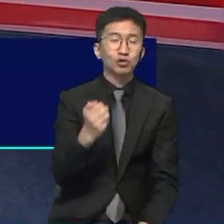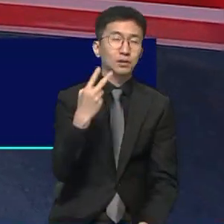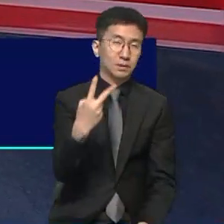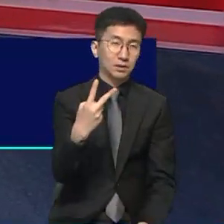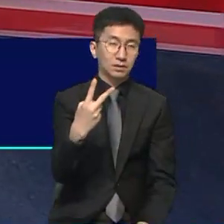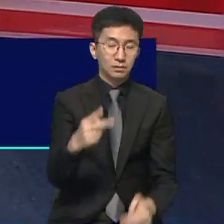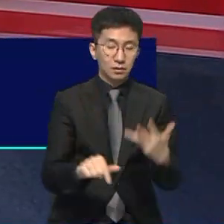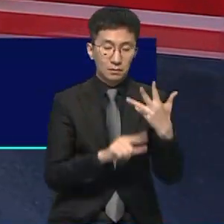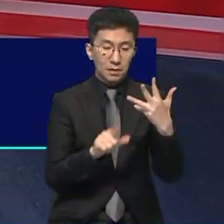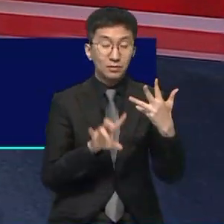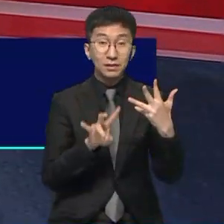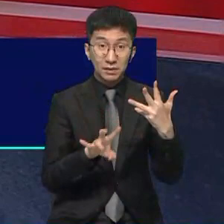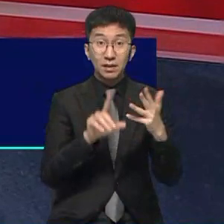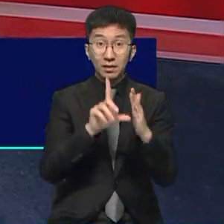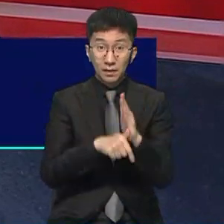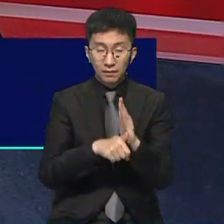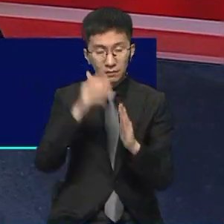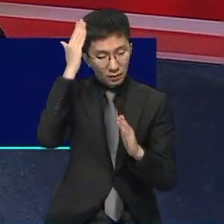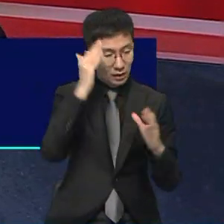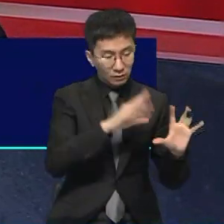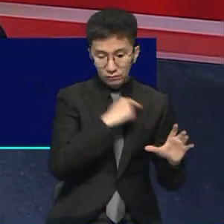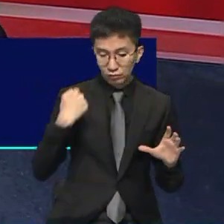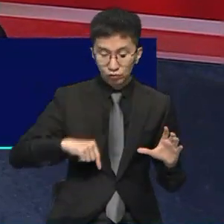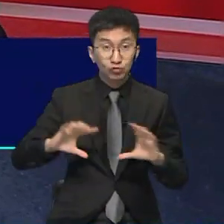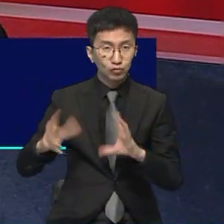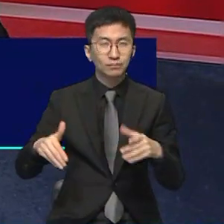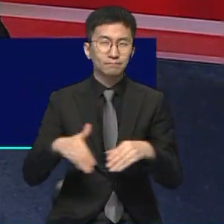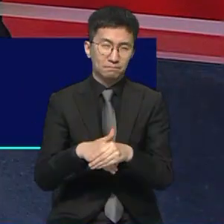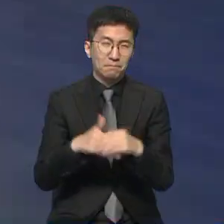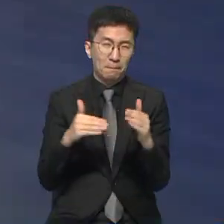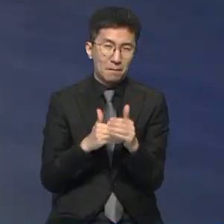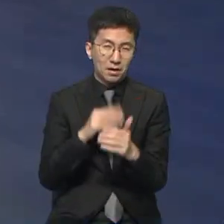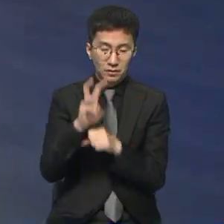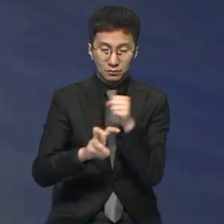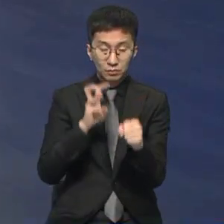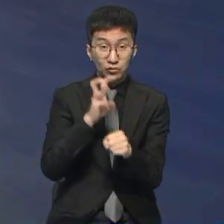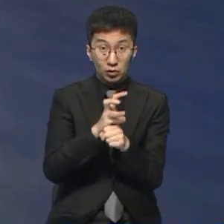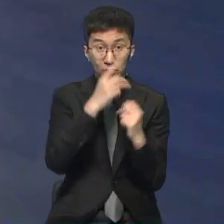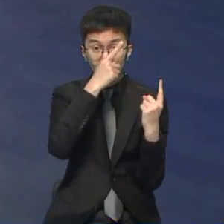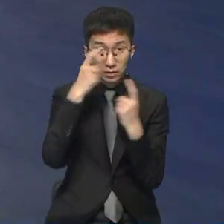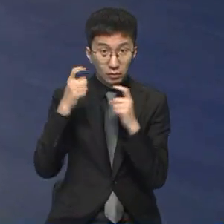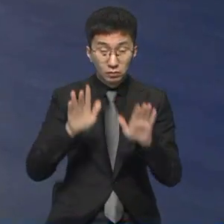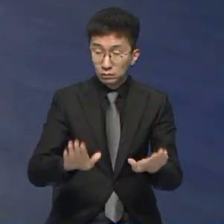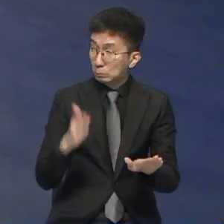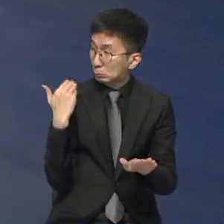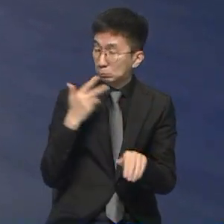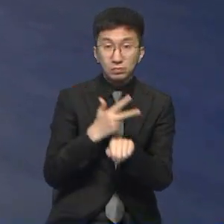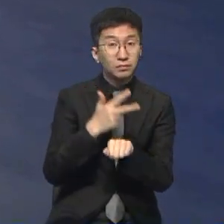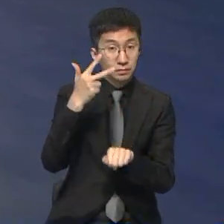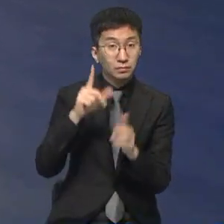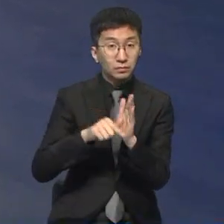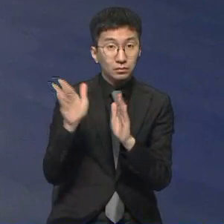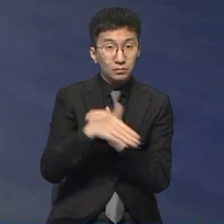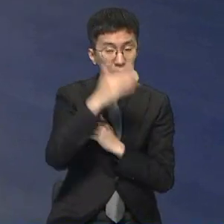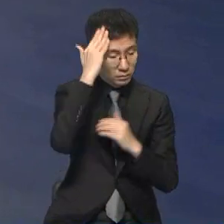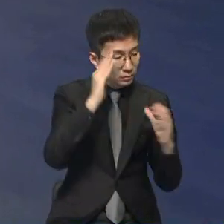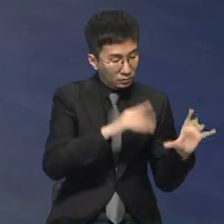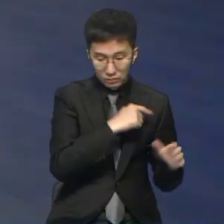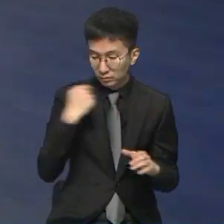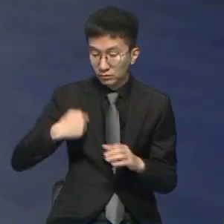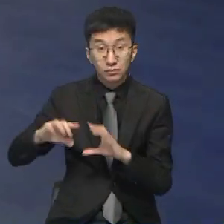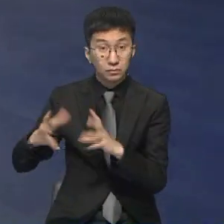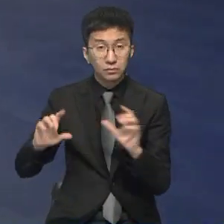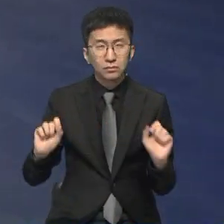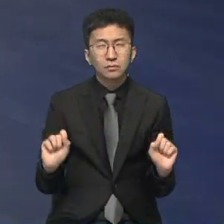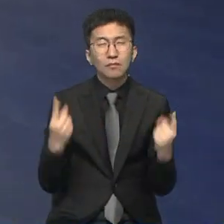우리나라와 중국이 수교를 맺었습니다. 자, 한중 수교 30주년에 맞춰서 조금 전인 저녁 7시부터 한국과